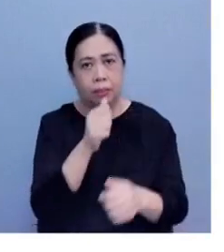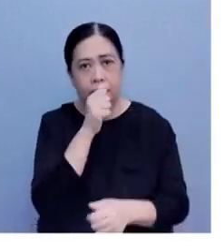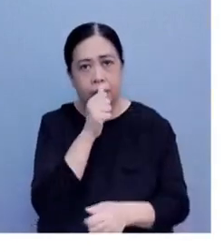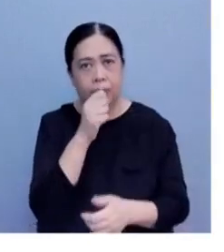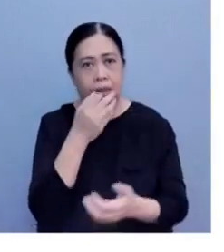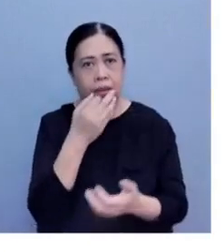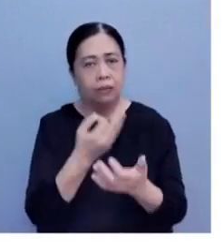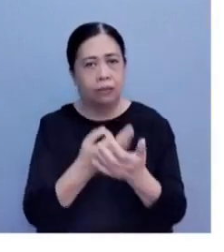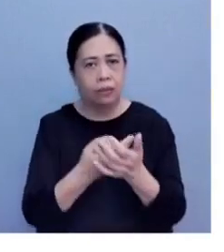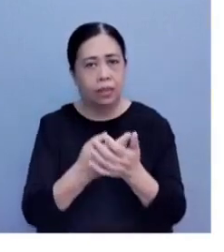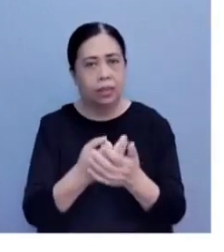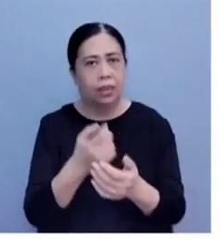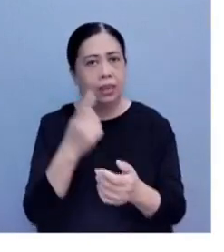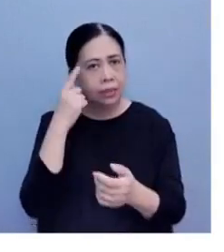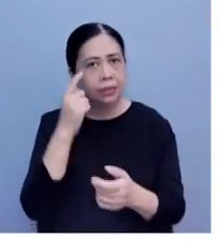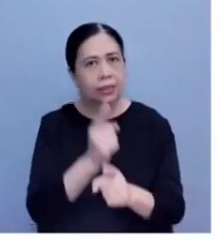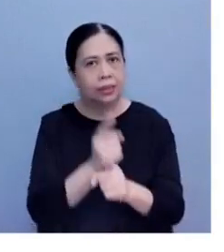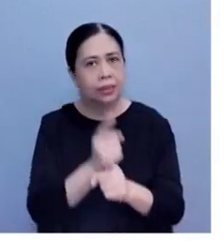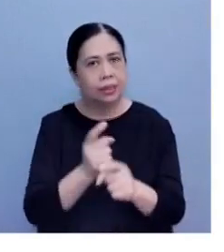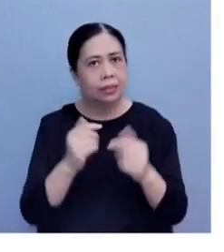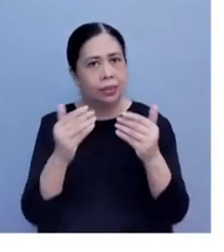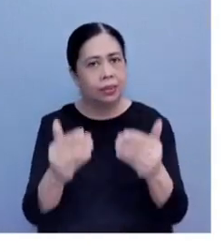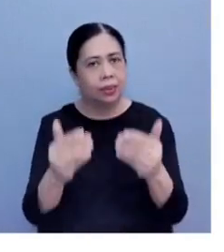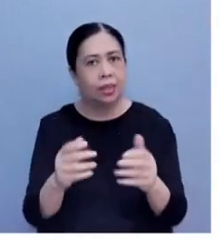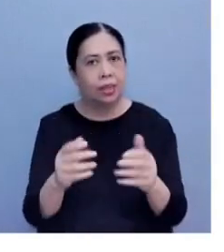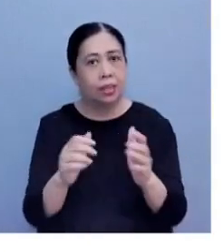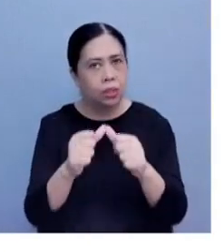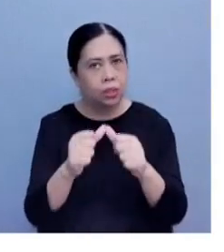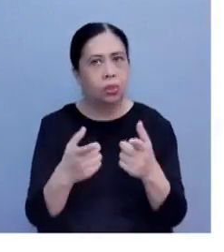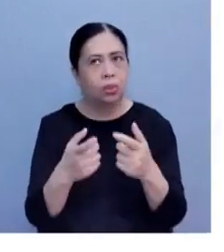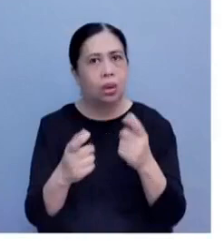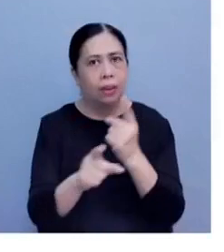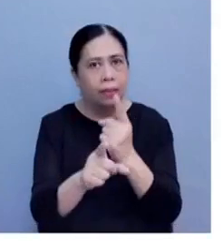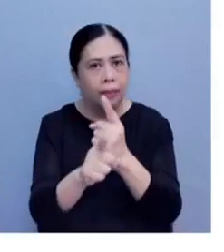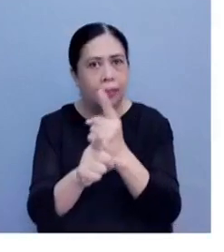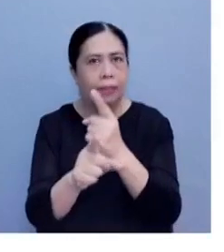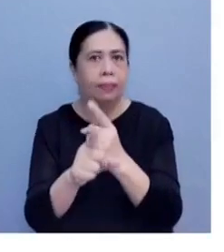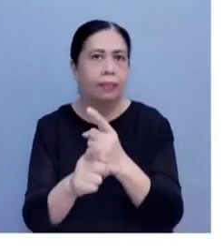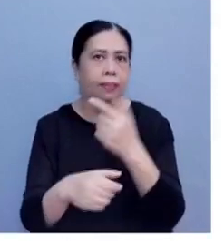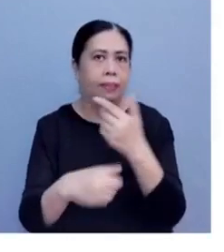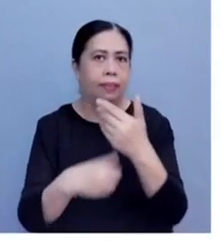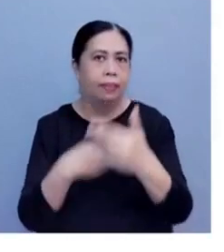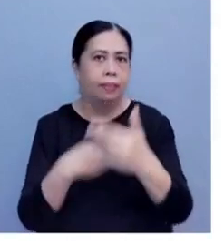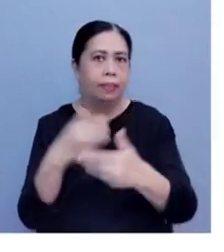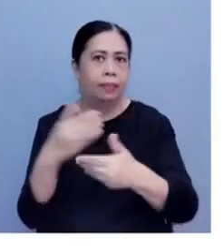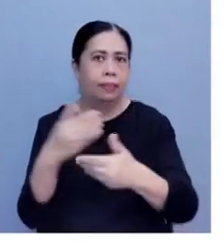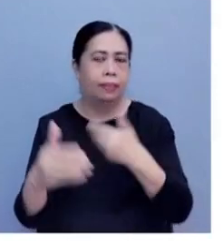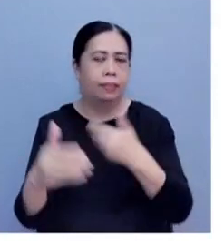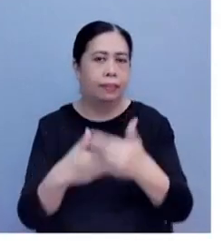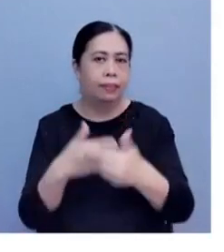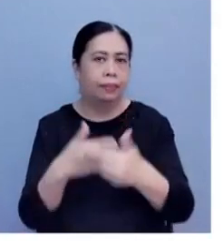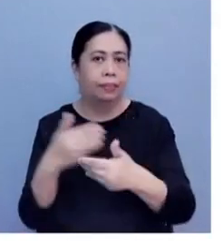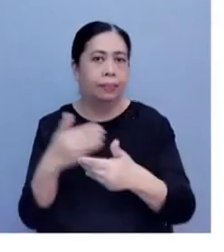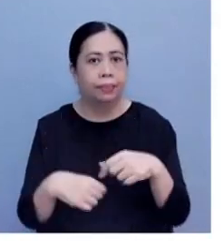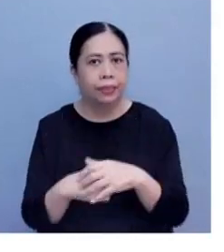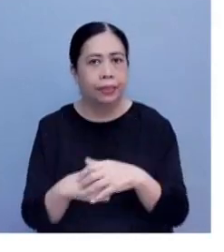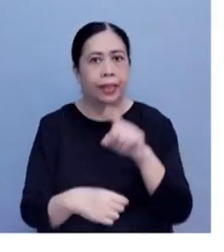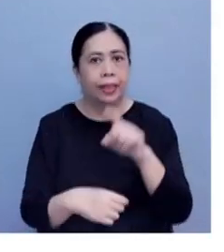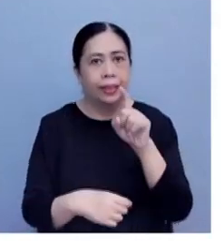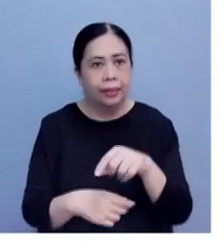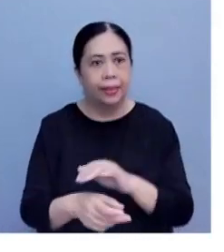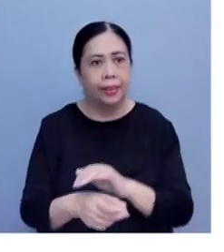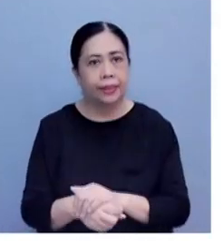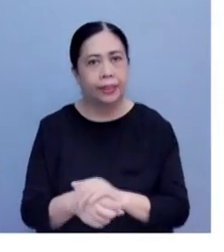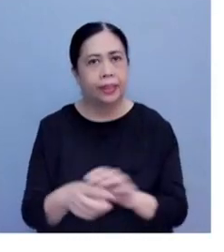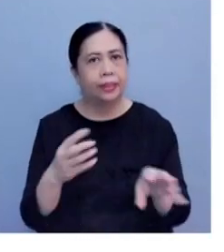right direction. Ngayon, para tuloy-tuloy na nasa tamang direksyon na talaga tayo, dapat dagdag pa sa